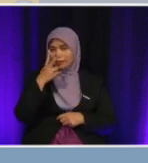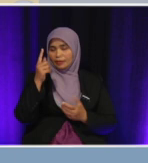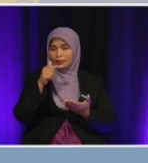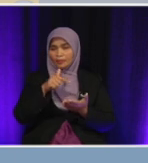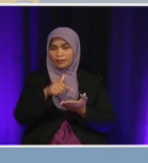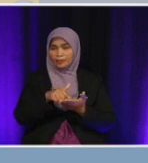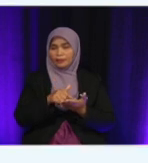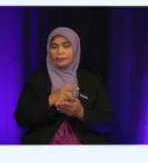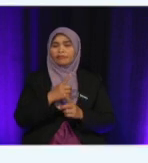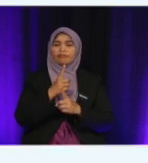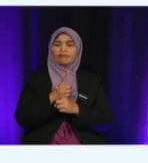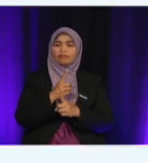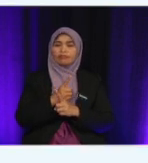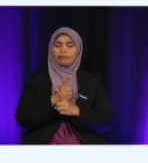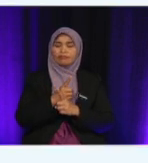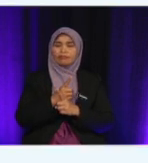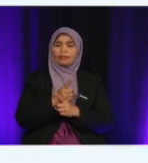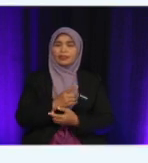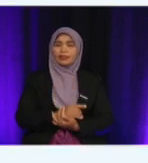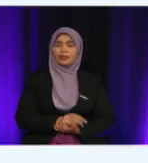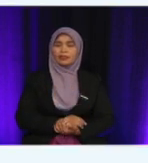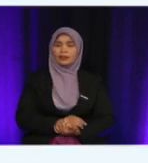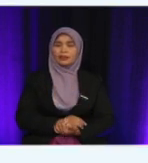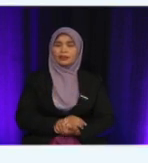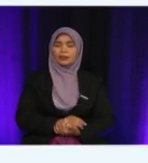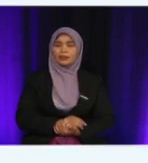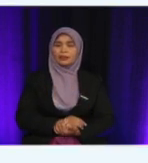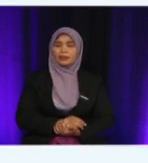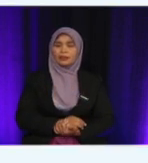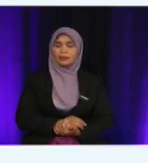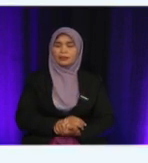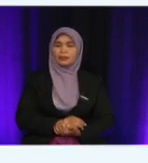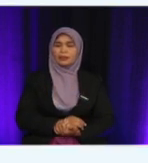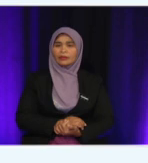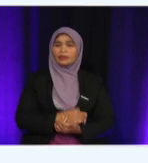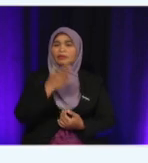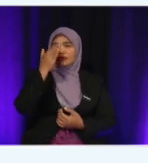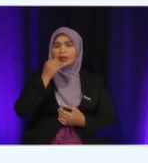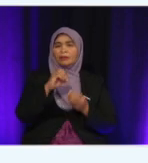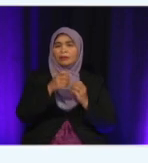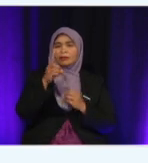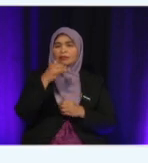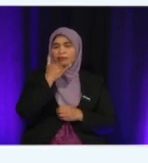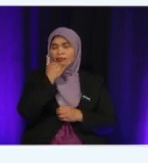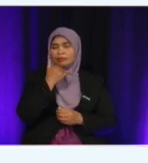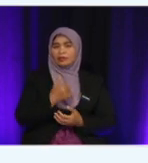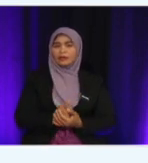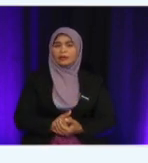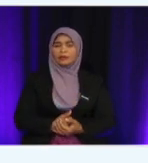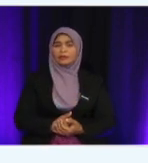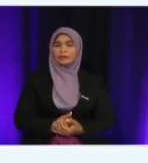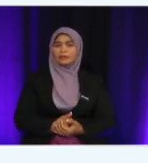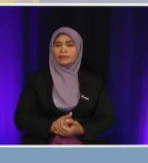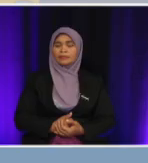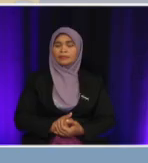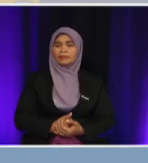betul Masya Allah kenapa satu salah ya Kenapa